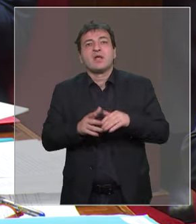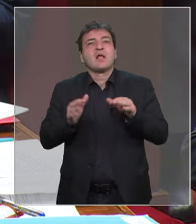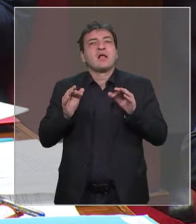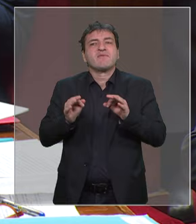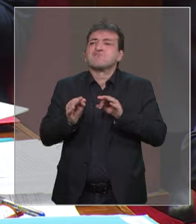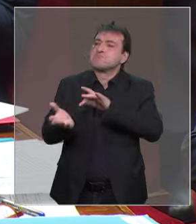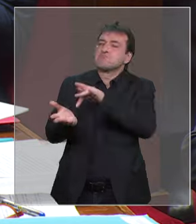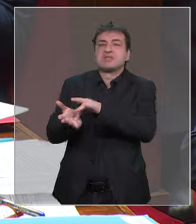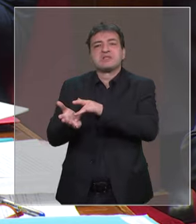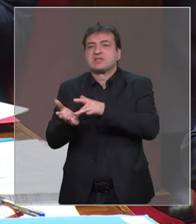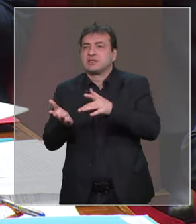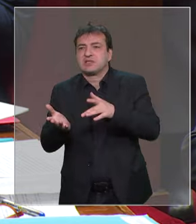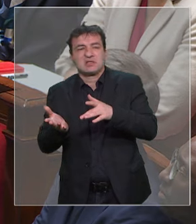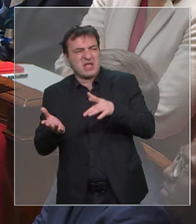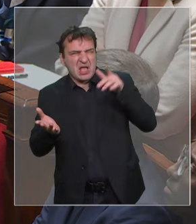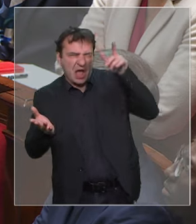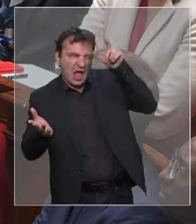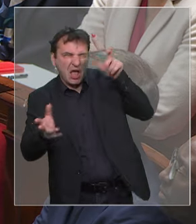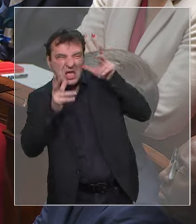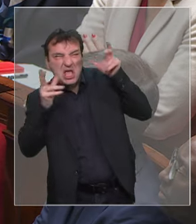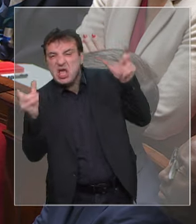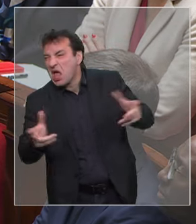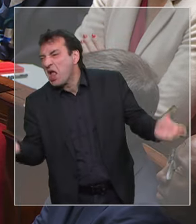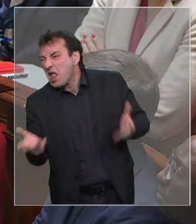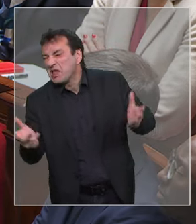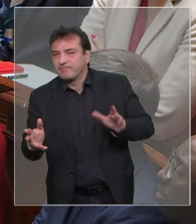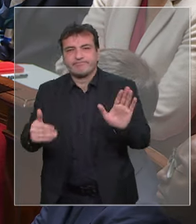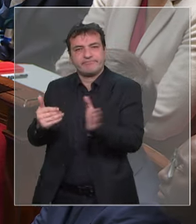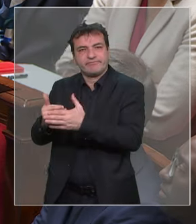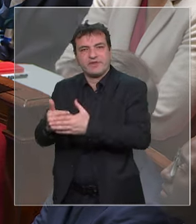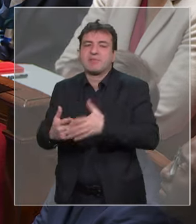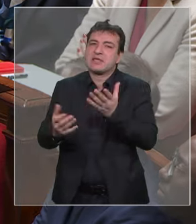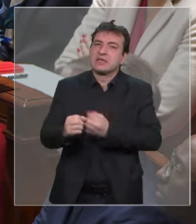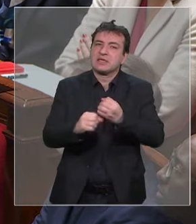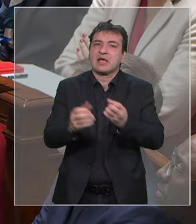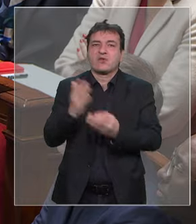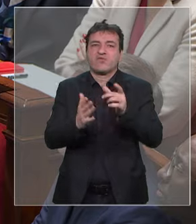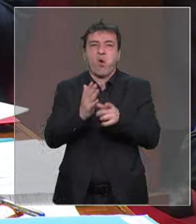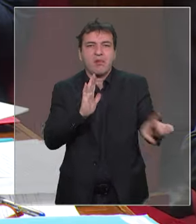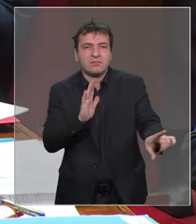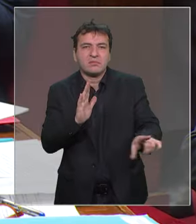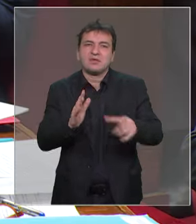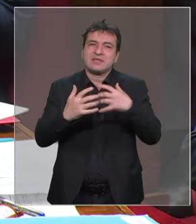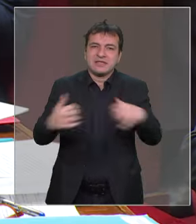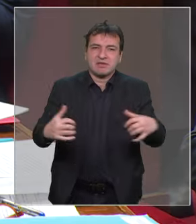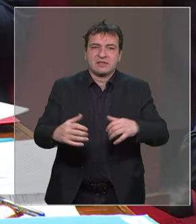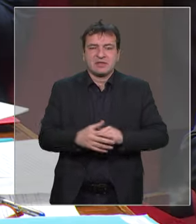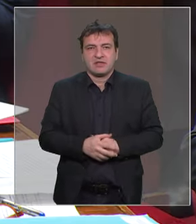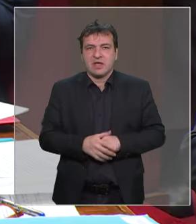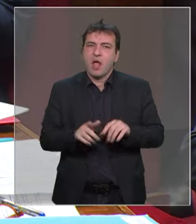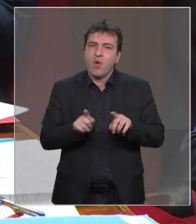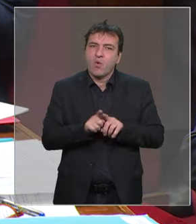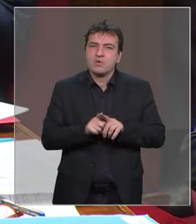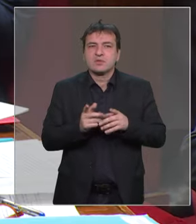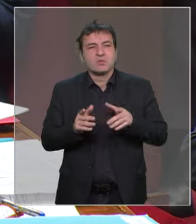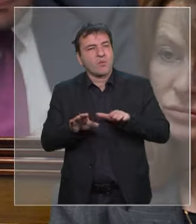lieux où l'on porte la haine de la République et nous avons créé un nouveau délit de séparatisme. Nous avons aussi considérablement renforcé